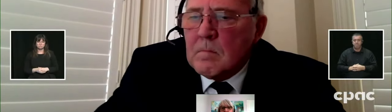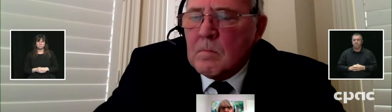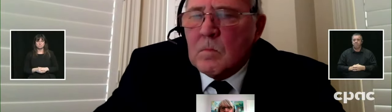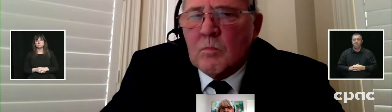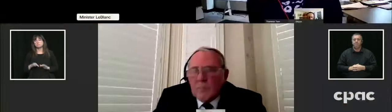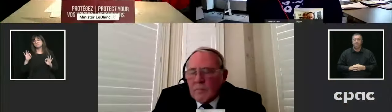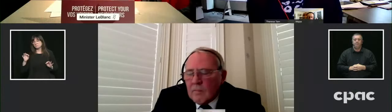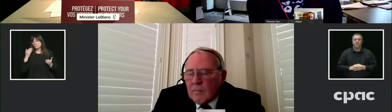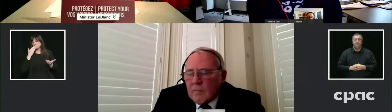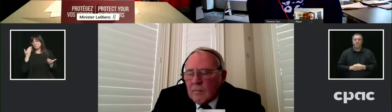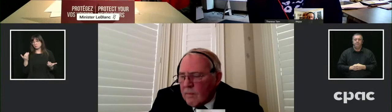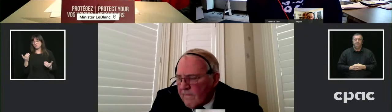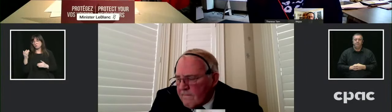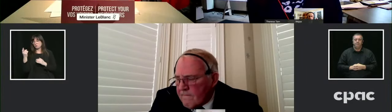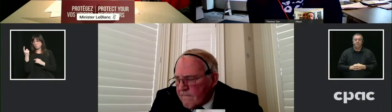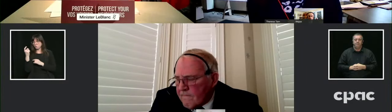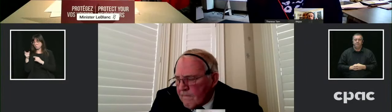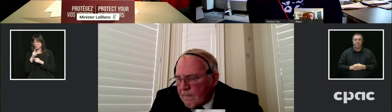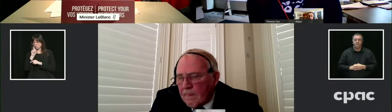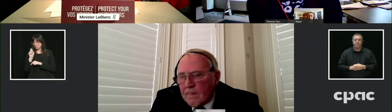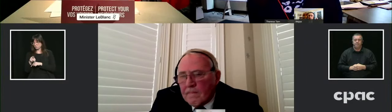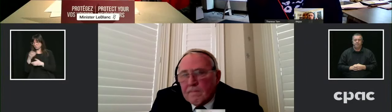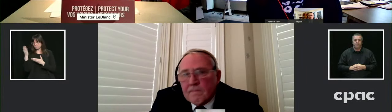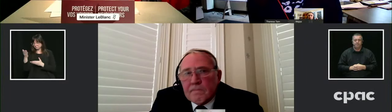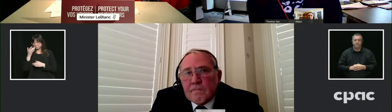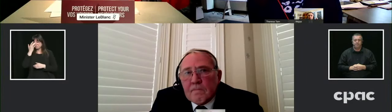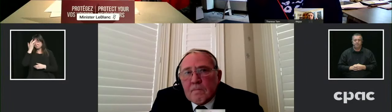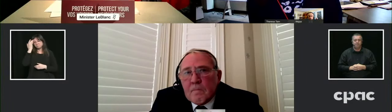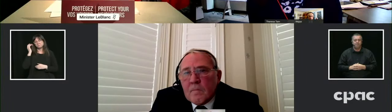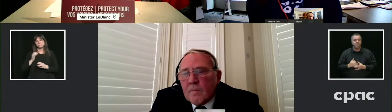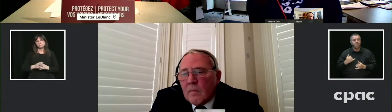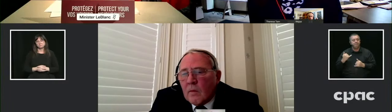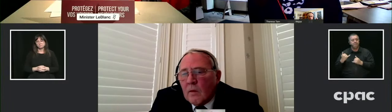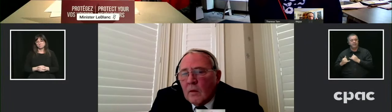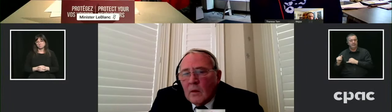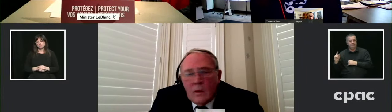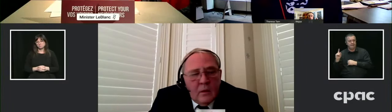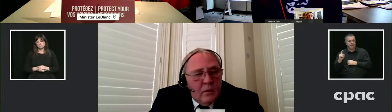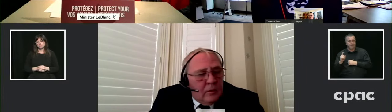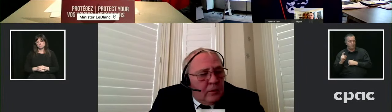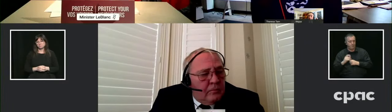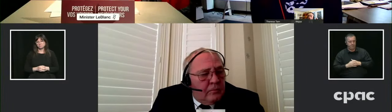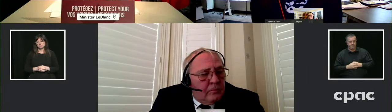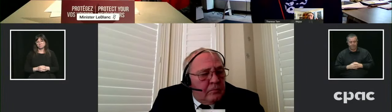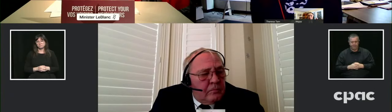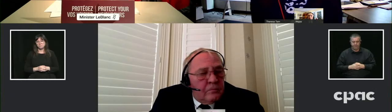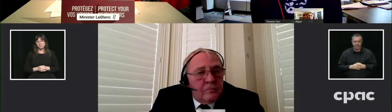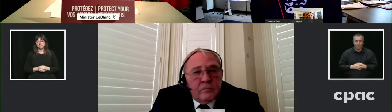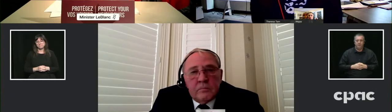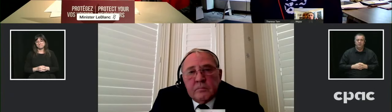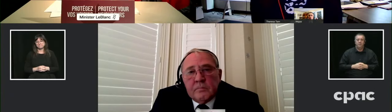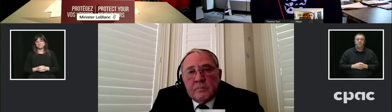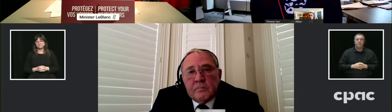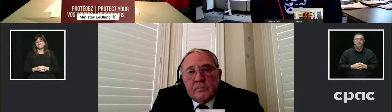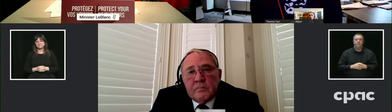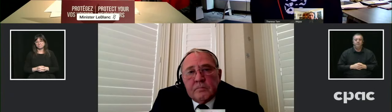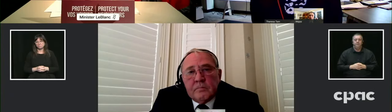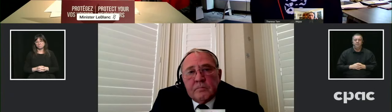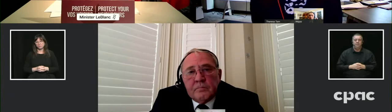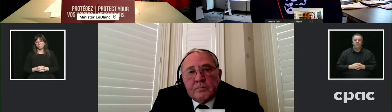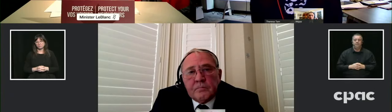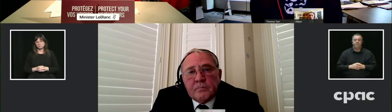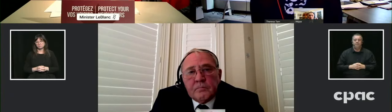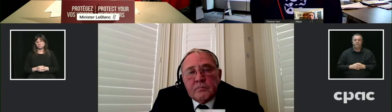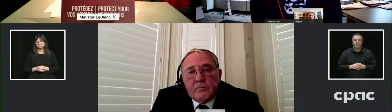Merci, thank you. We will take a final question, but on prend une dernière question, opérateur. The next question. La prochaine question est de